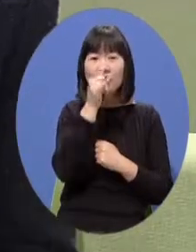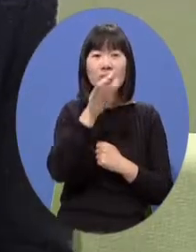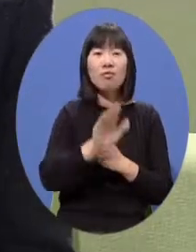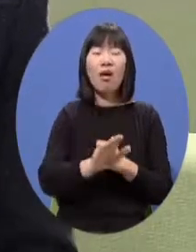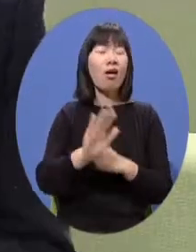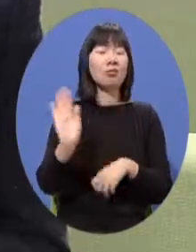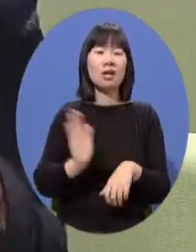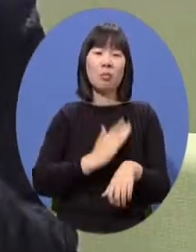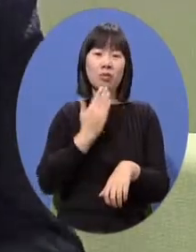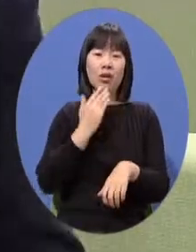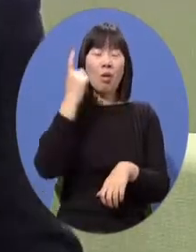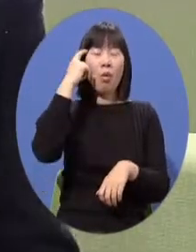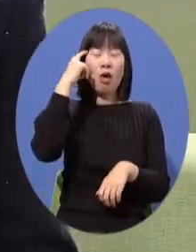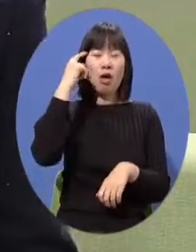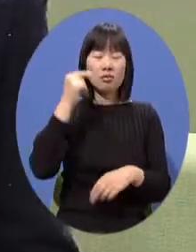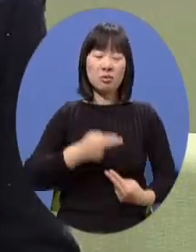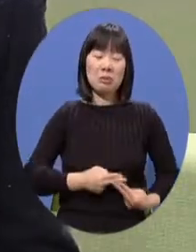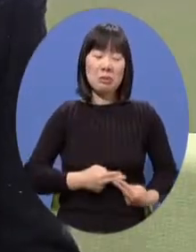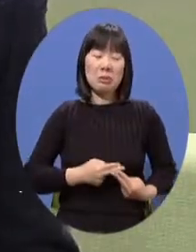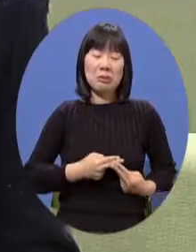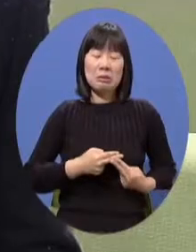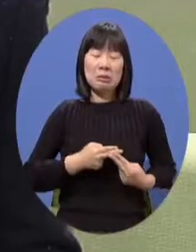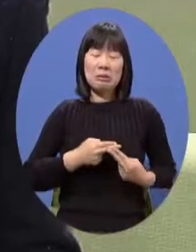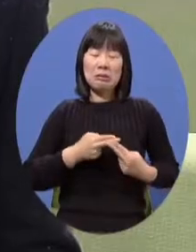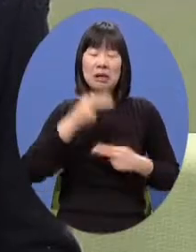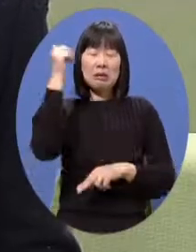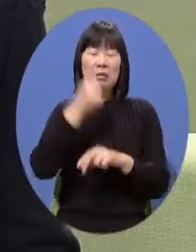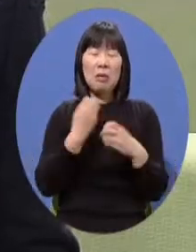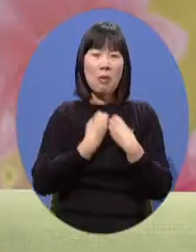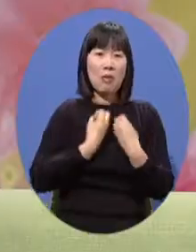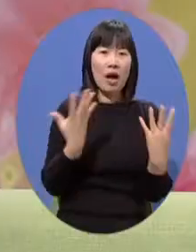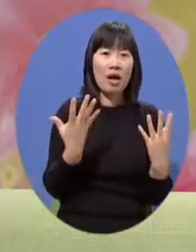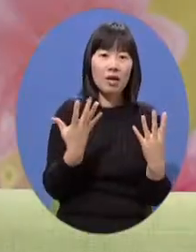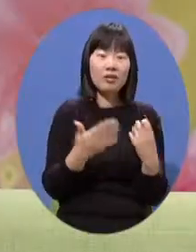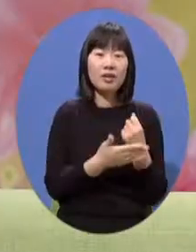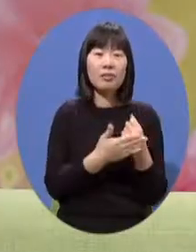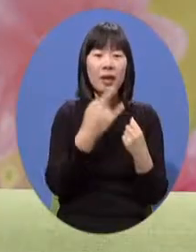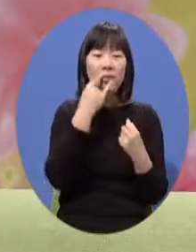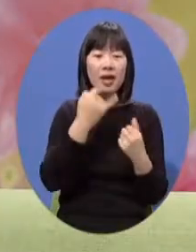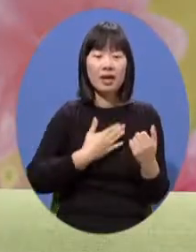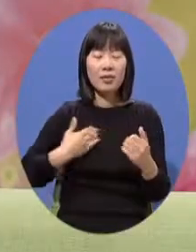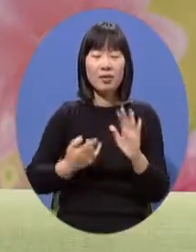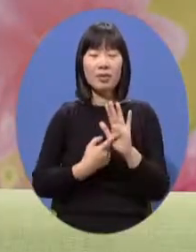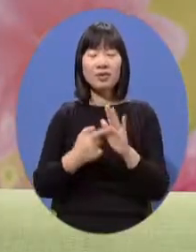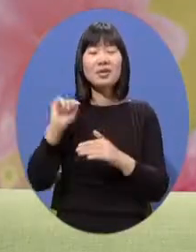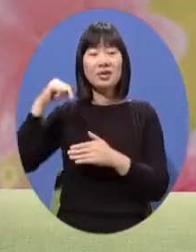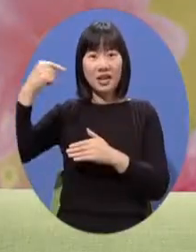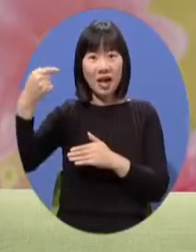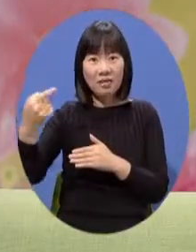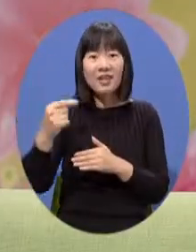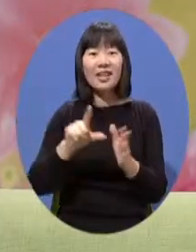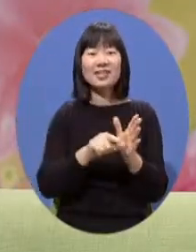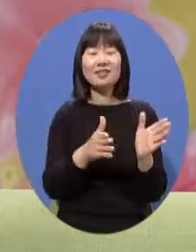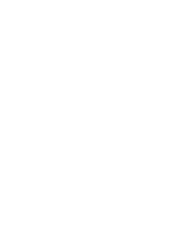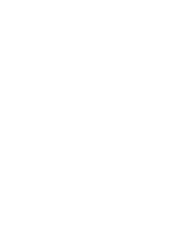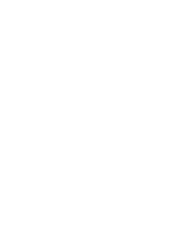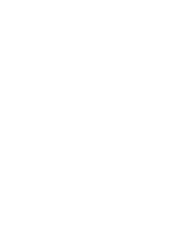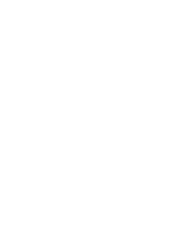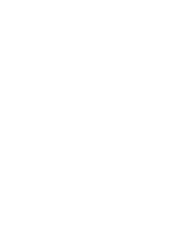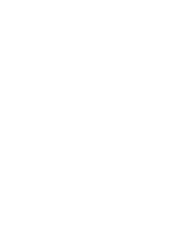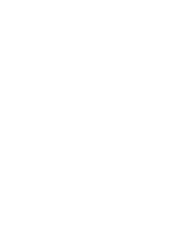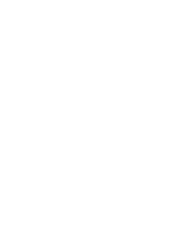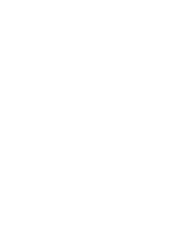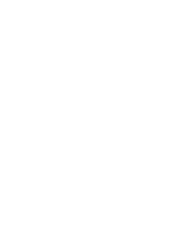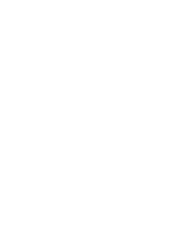못하니까 쌓아놨다가 확 터지게 되는 거예요. 선생님 그거는 이제 엄마들의 감정 표현을 또 나중에 예. 한번 또 시간을 마련해 보도록 하겠습니다.